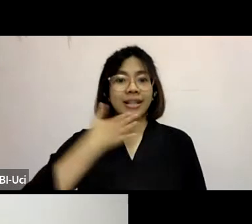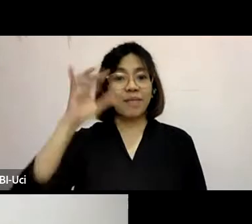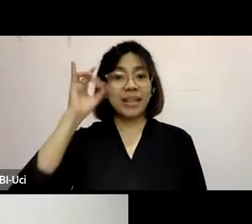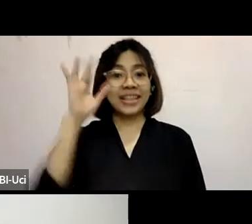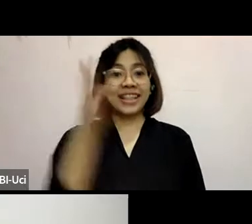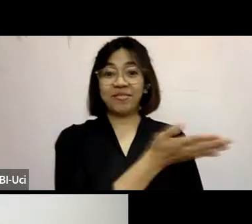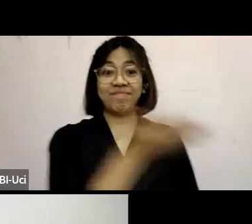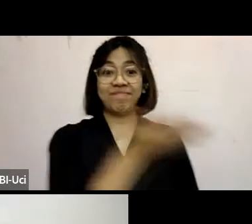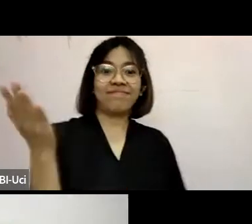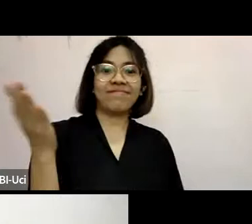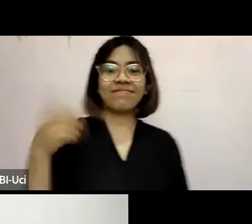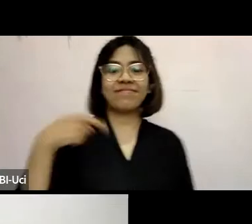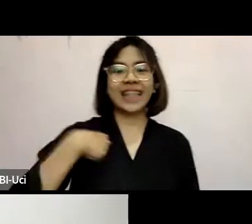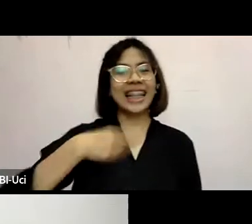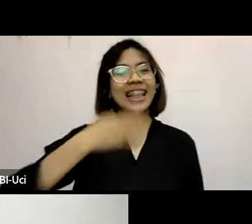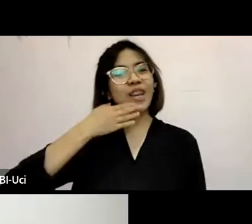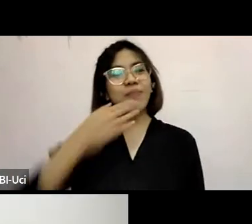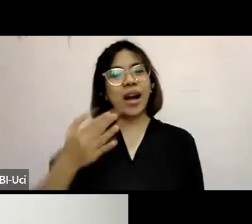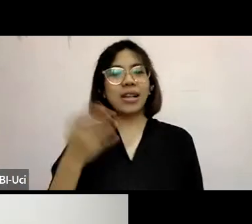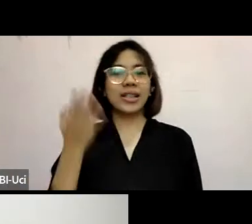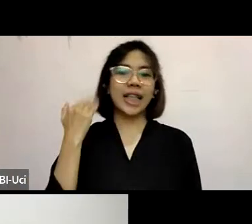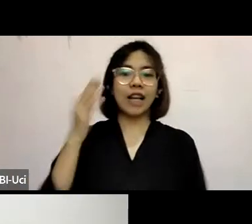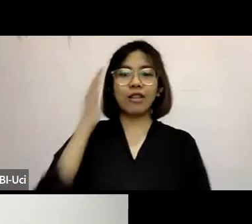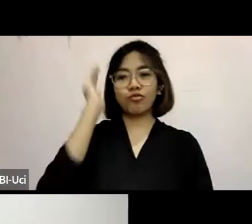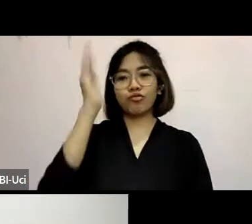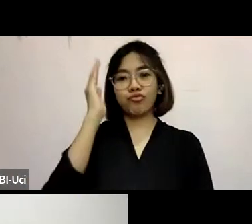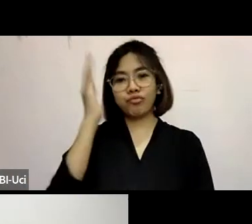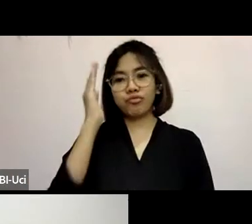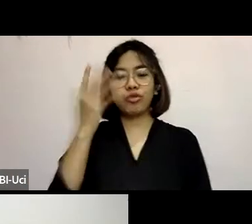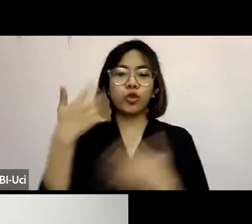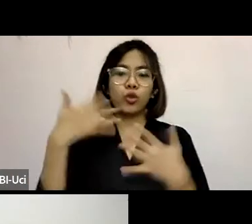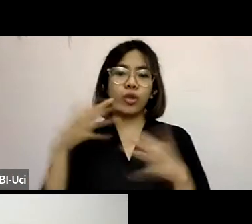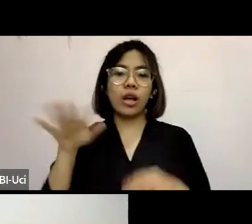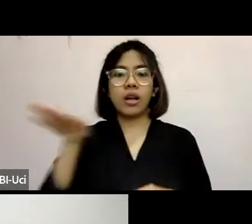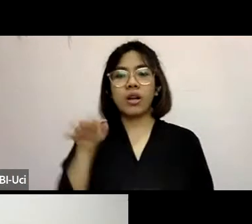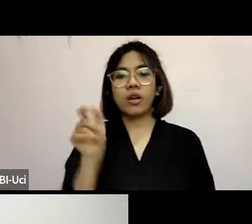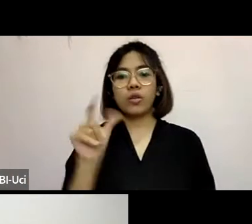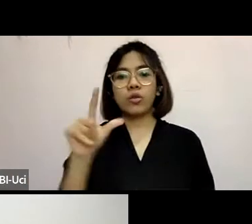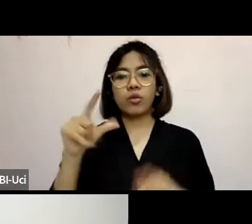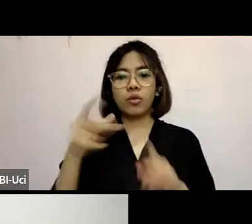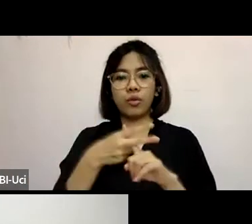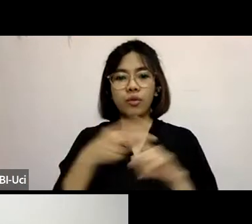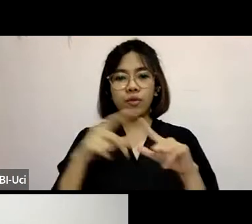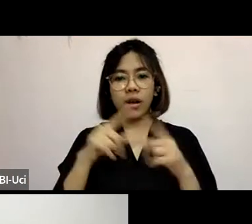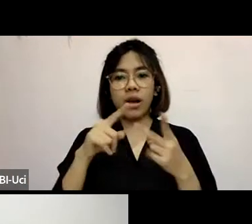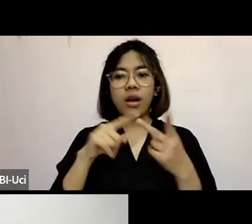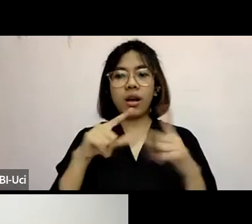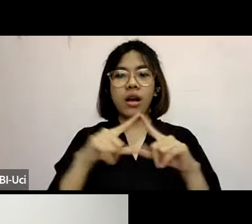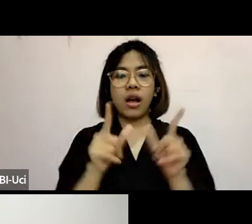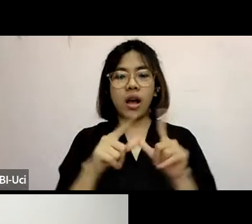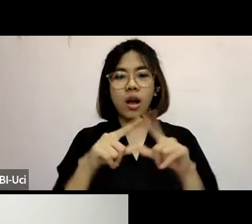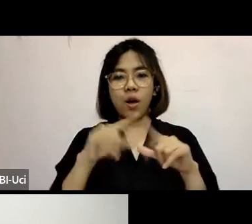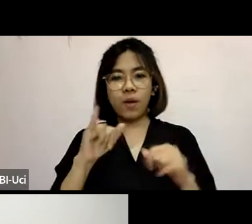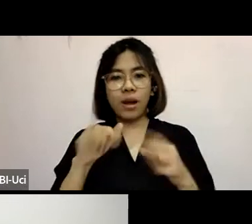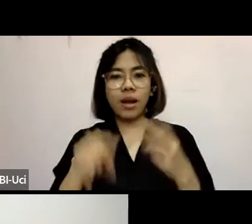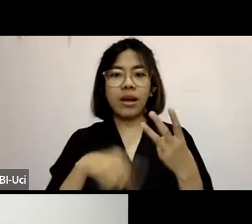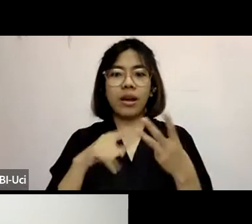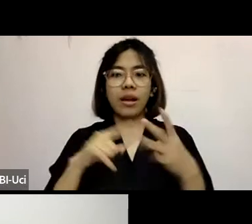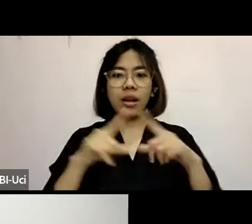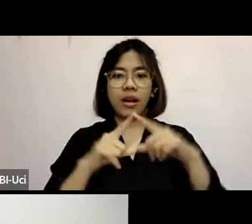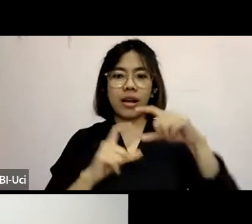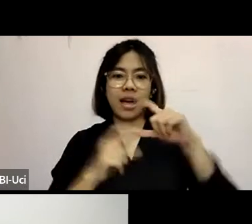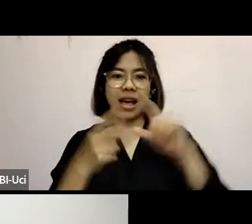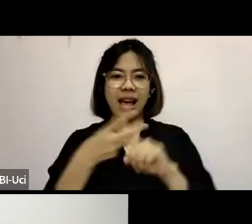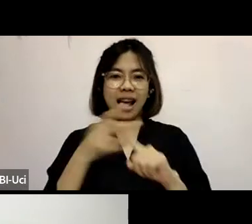ampri Makasih atas presentasinya Bara Zulfa pasaway aspin sayap ke